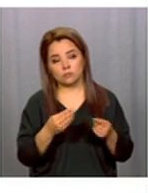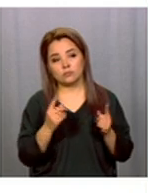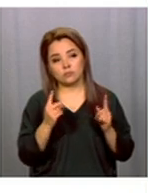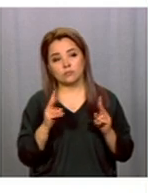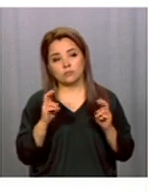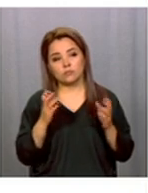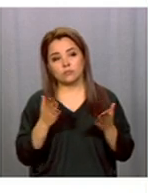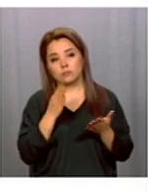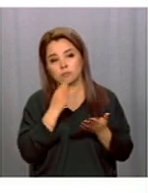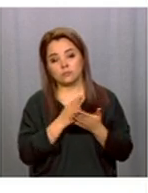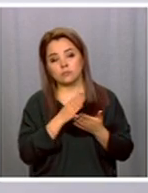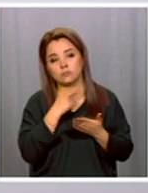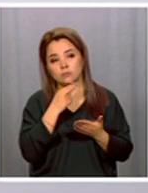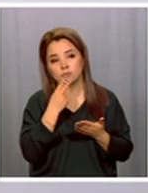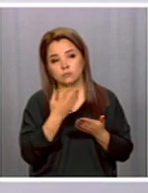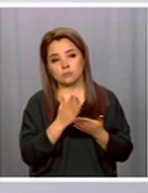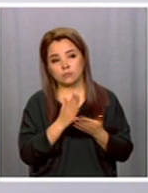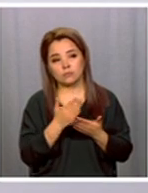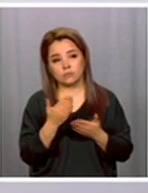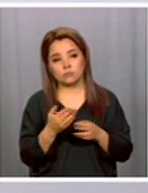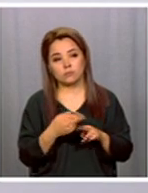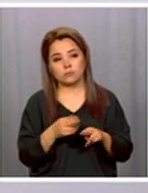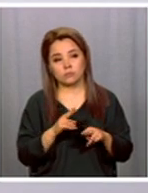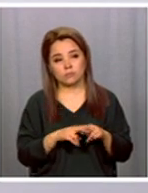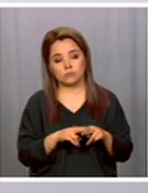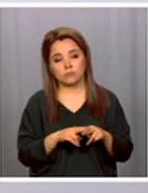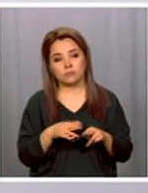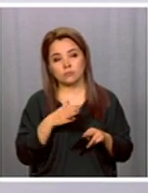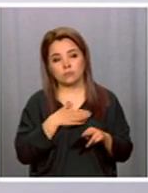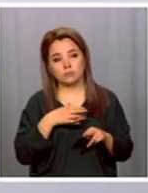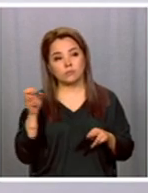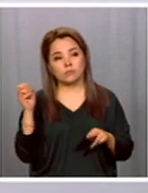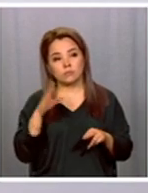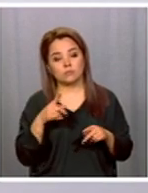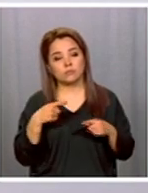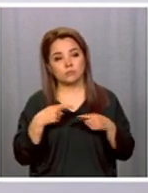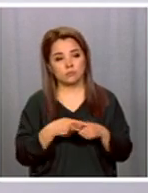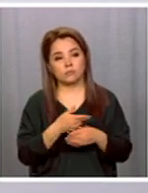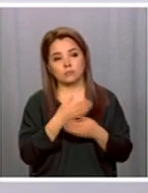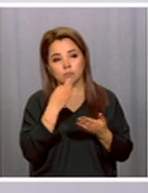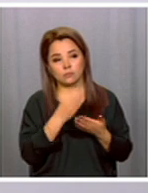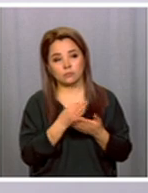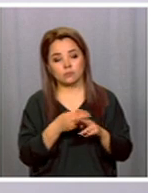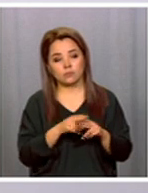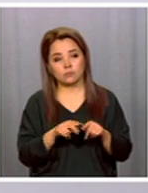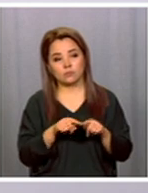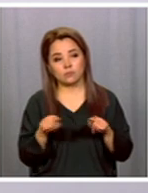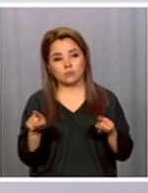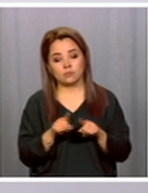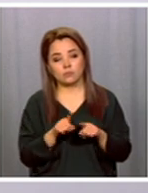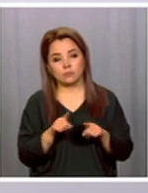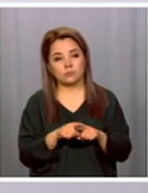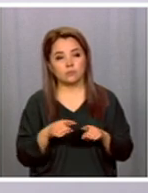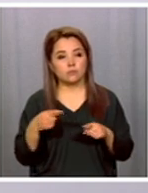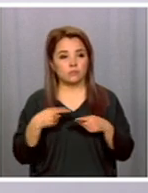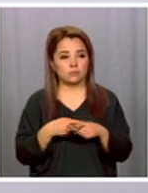болады? Назар аударайық. Бізде сәулелер қиылыспағаннан кейін олардың созындылары қиылысады.